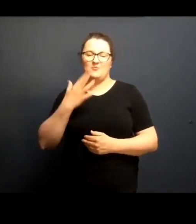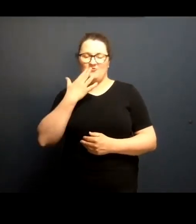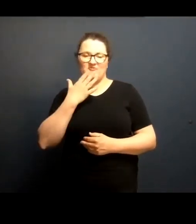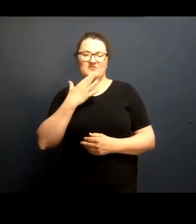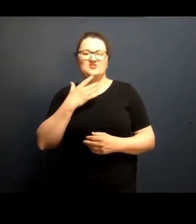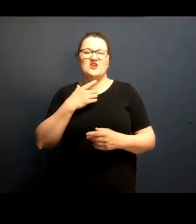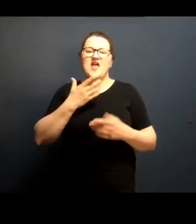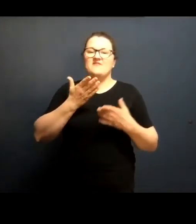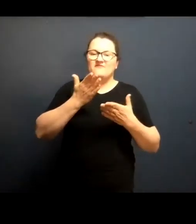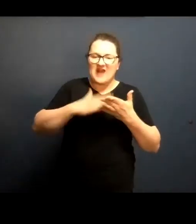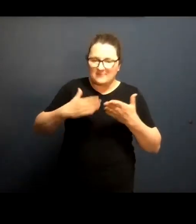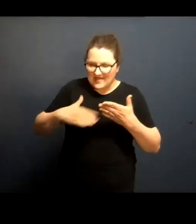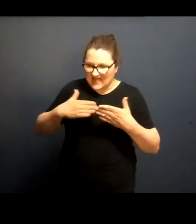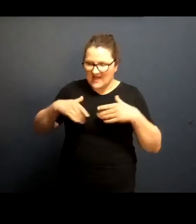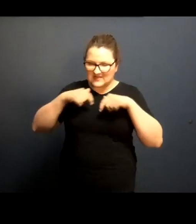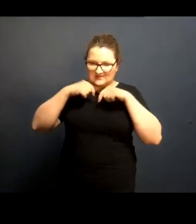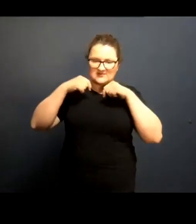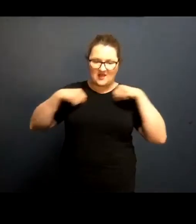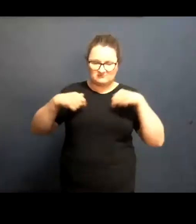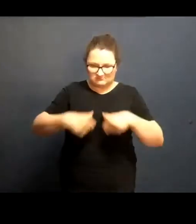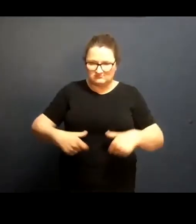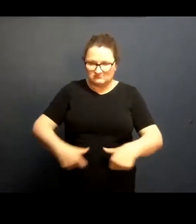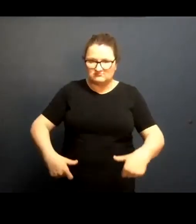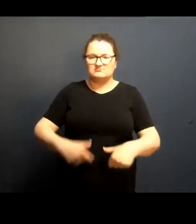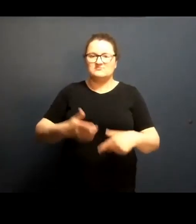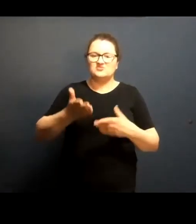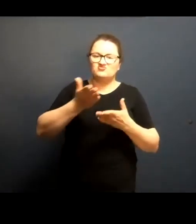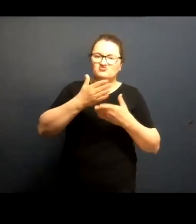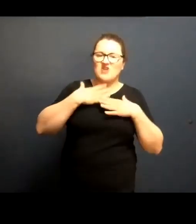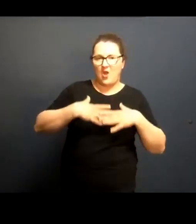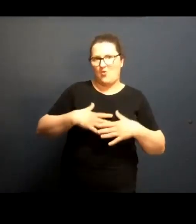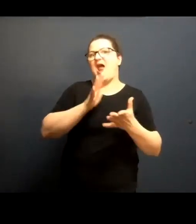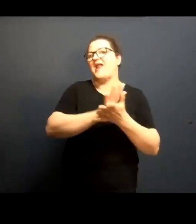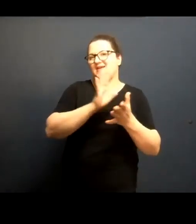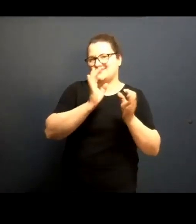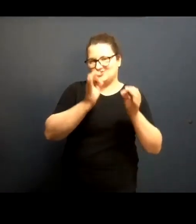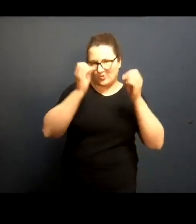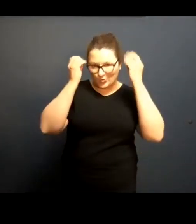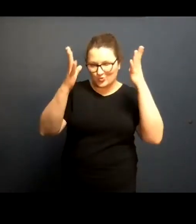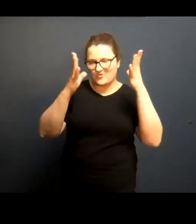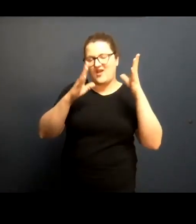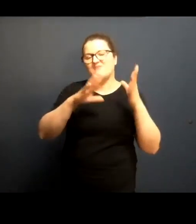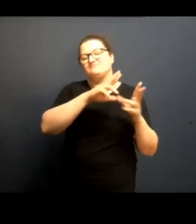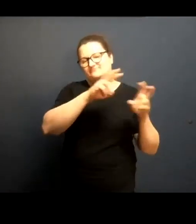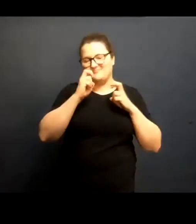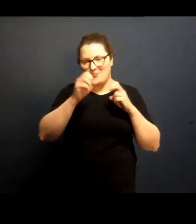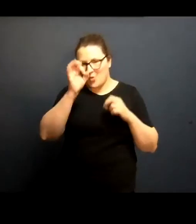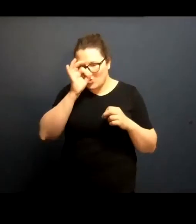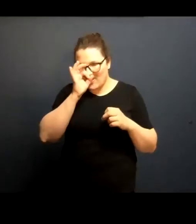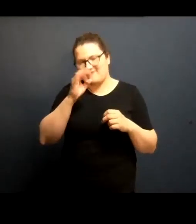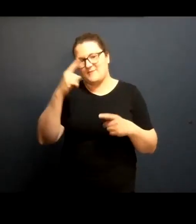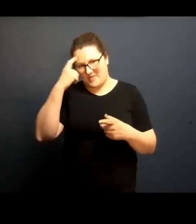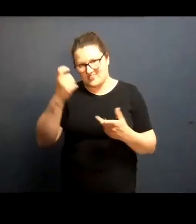fragmentaryzacja ciała, która też jest charakterystyczna dla dzisiejszej kultury, ona jest wzięta z pornografii. Pamiętajmy o tym,